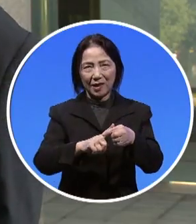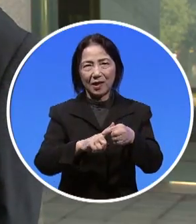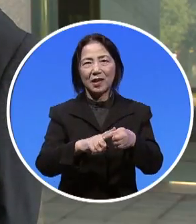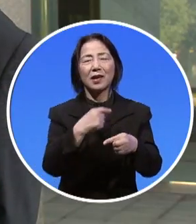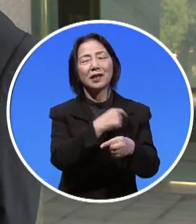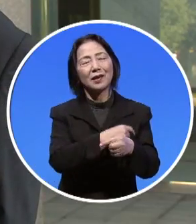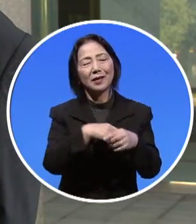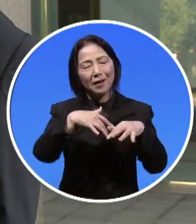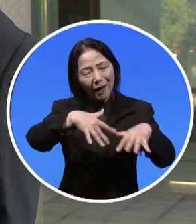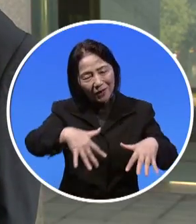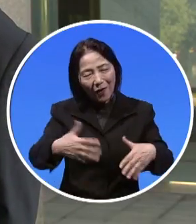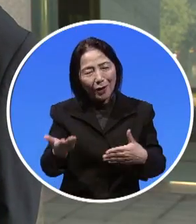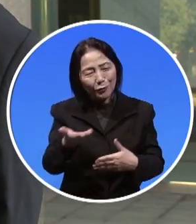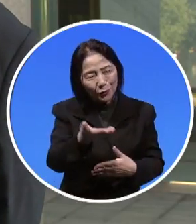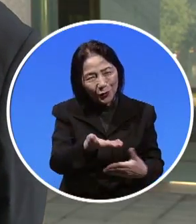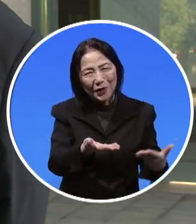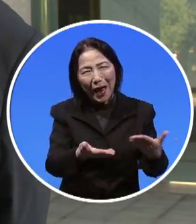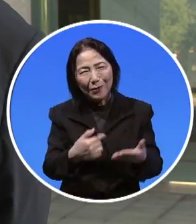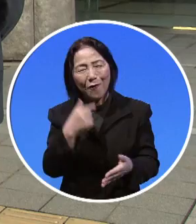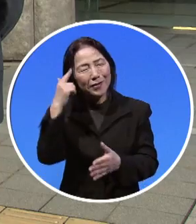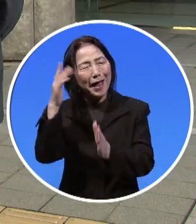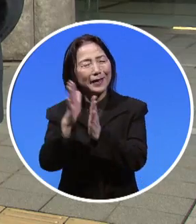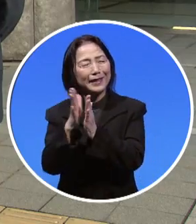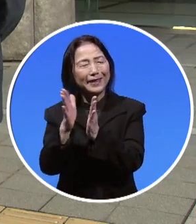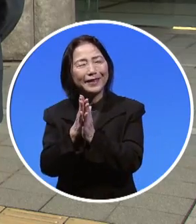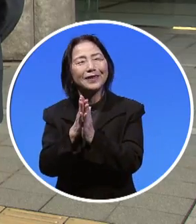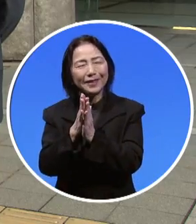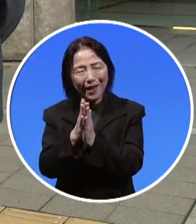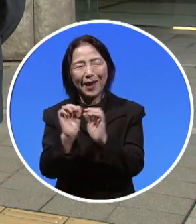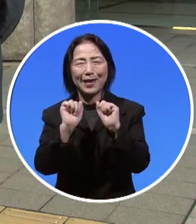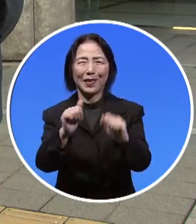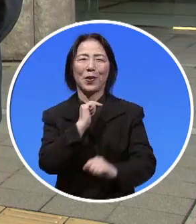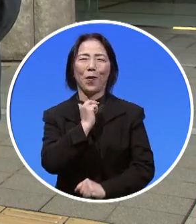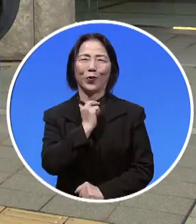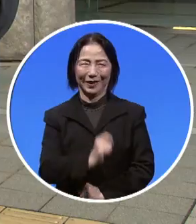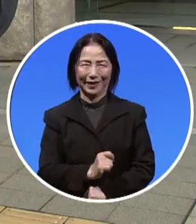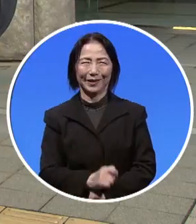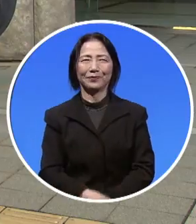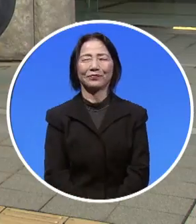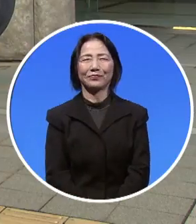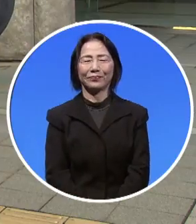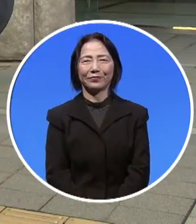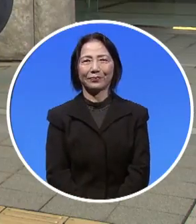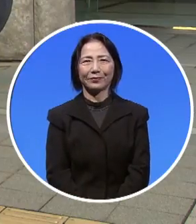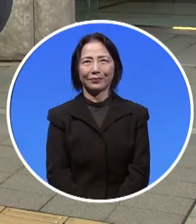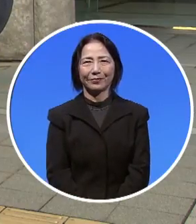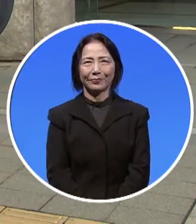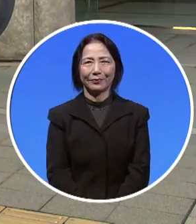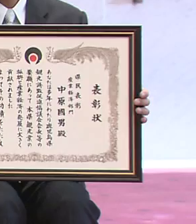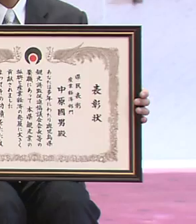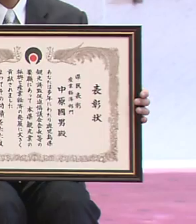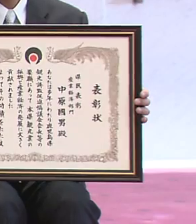譲り合いの精神でもってやっていただきたいなというふうに思っているしないで